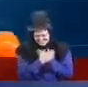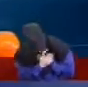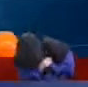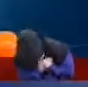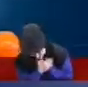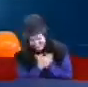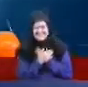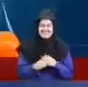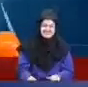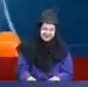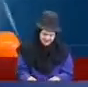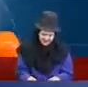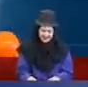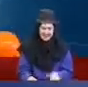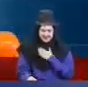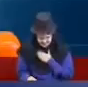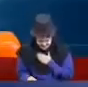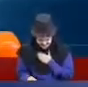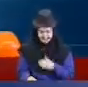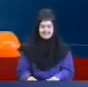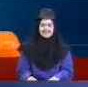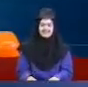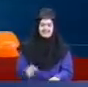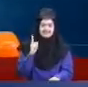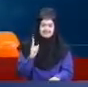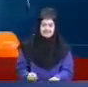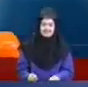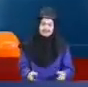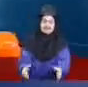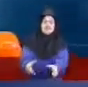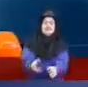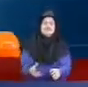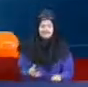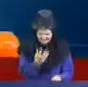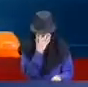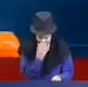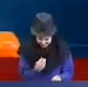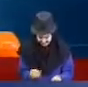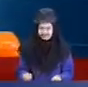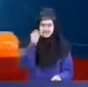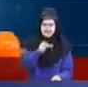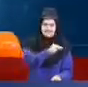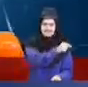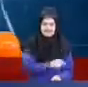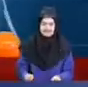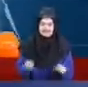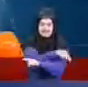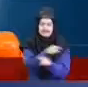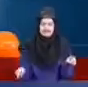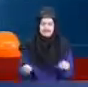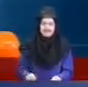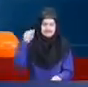معرفت و مخلصی که در شادی و غم مردم همیشه سهیم هستند، با اعتراض